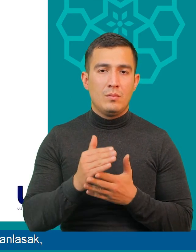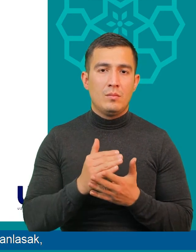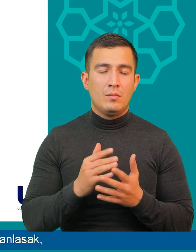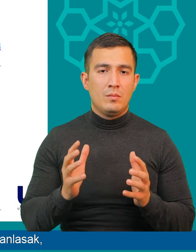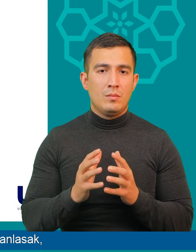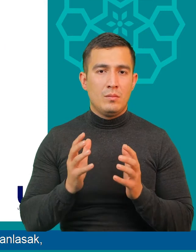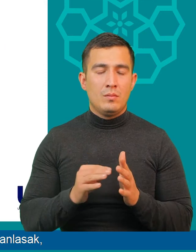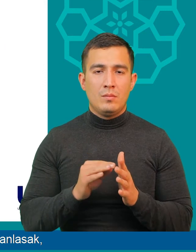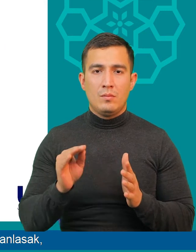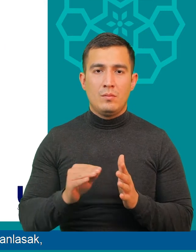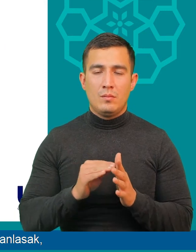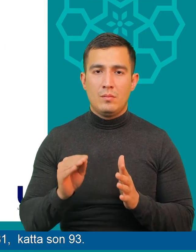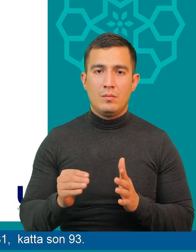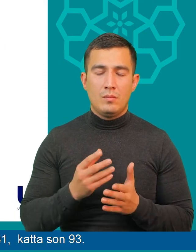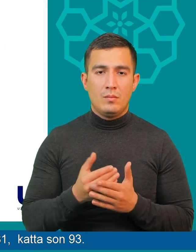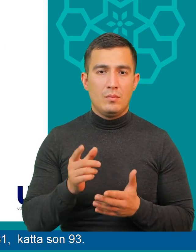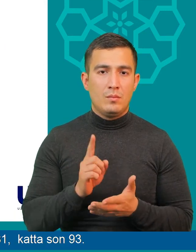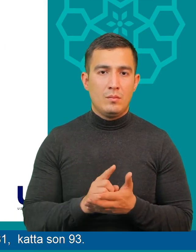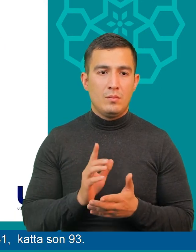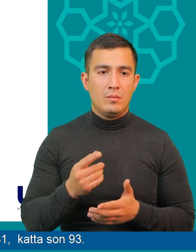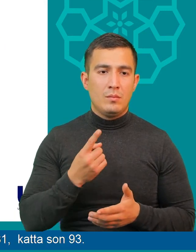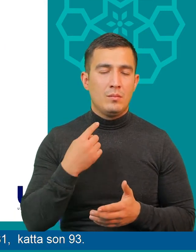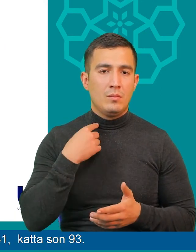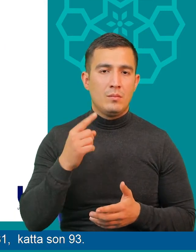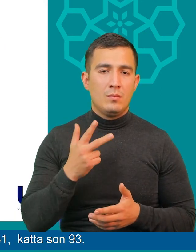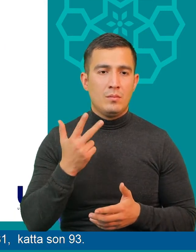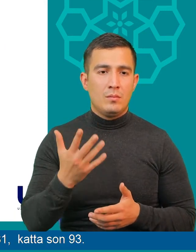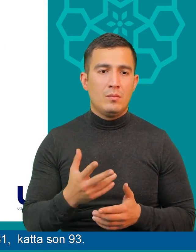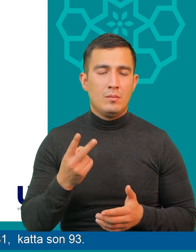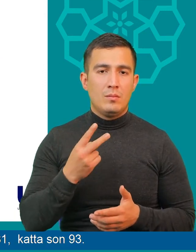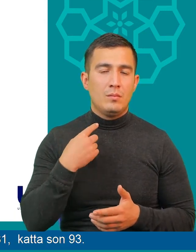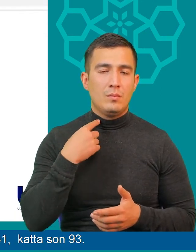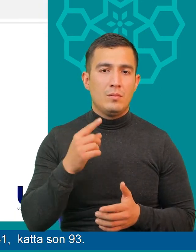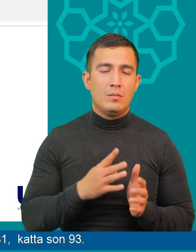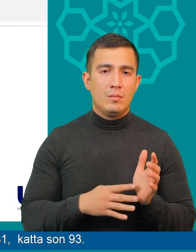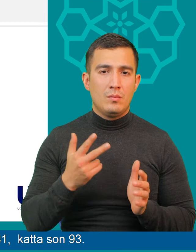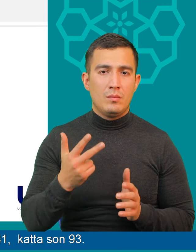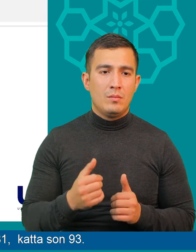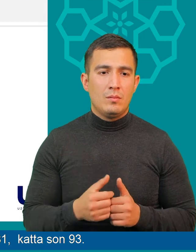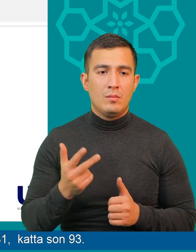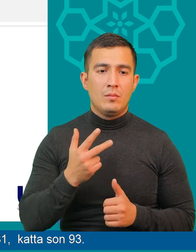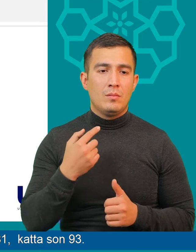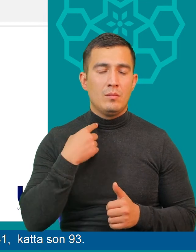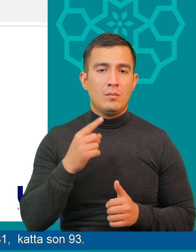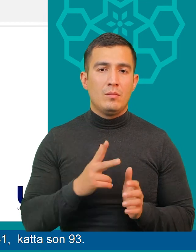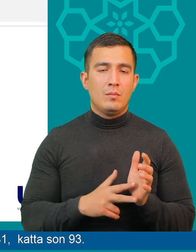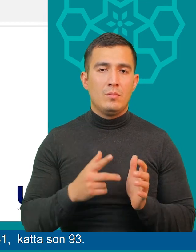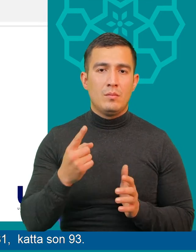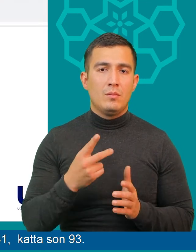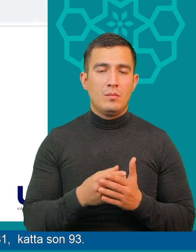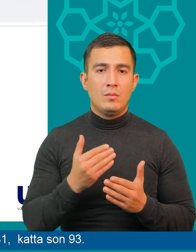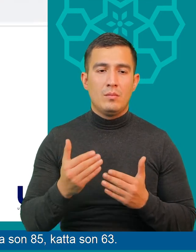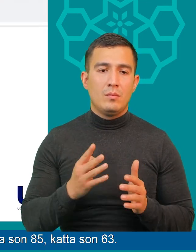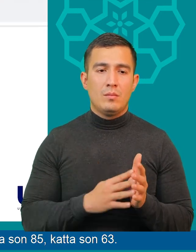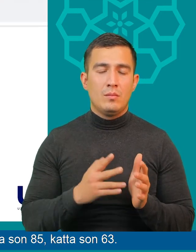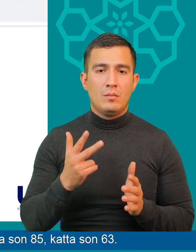o'tamiz. Shart PHP ni tanlasak, mana birinchi son 35, ikkinchi son 93, uchinchi son 81, katta son